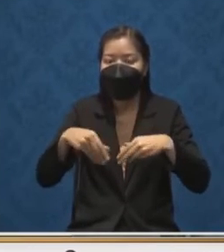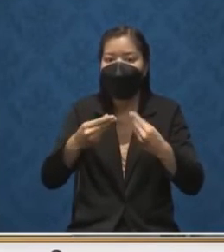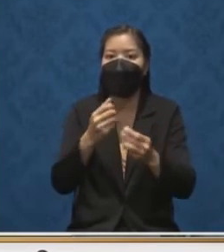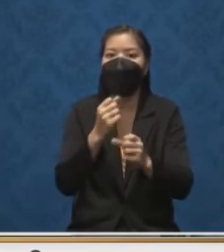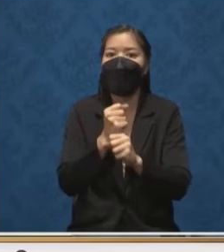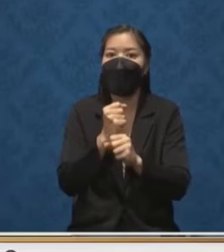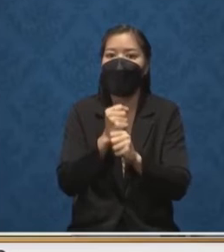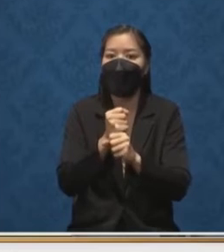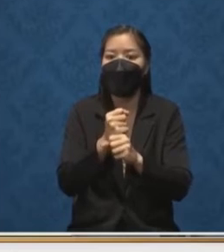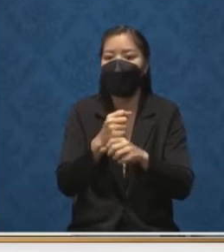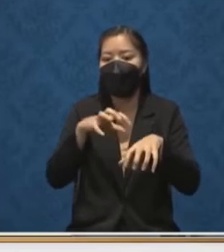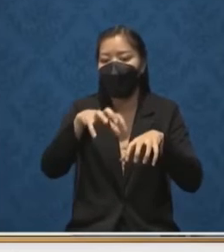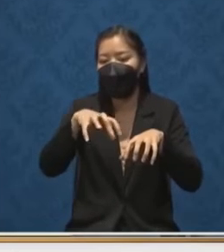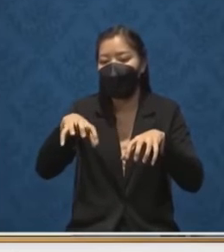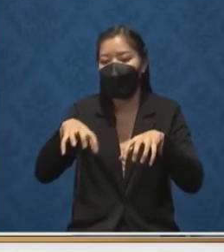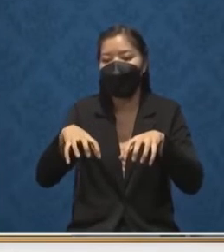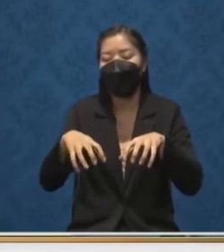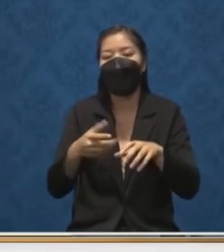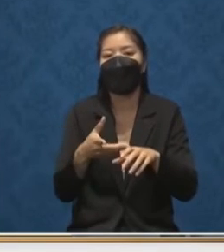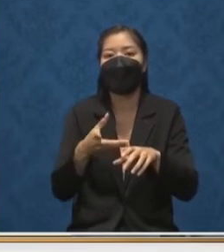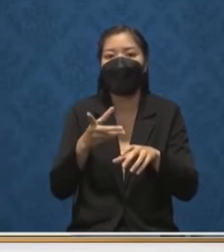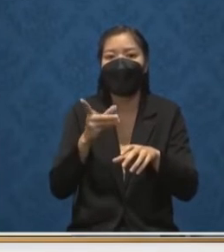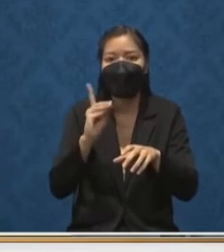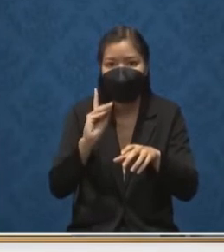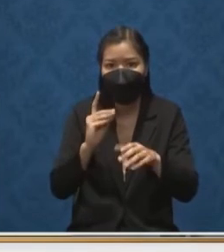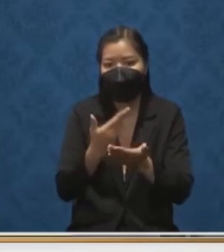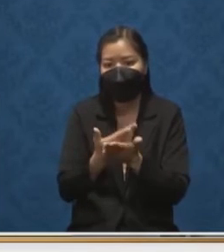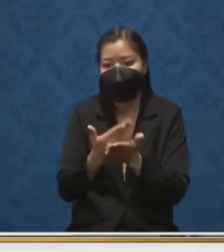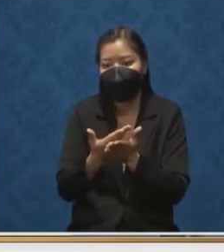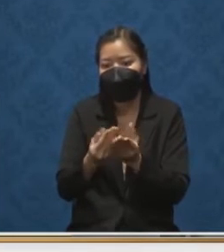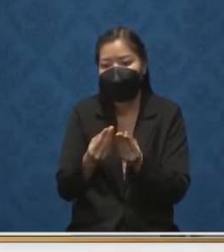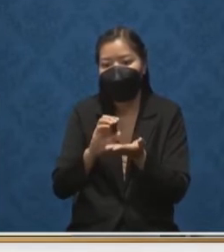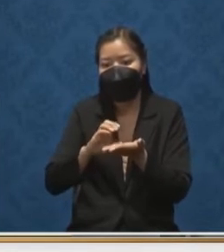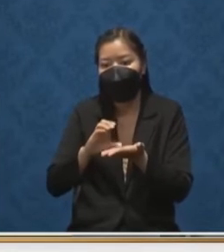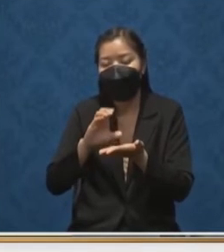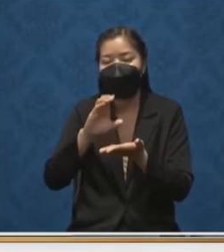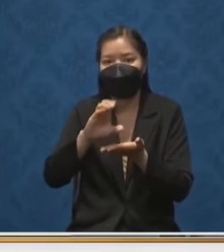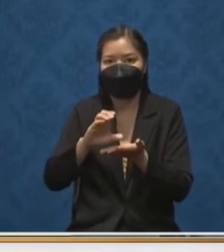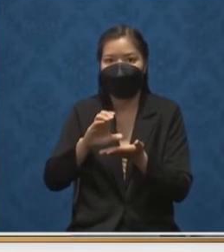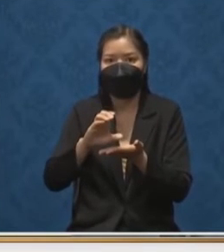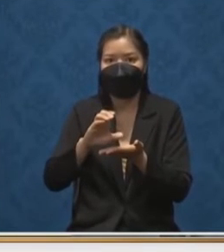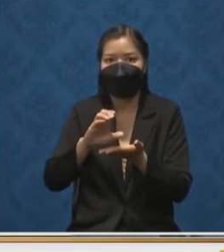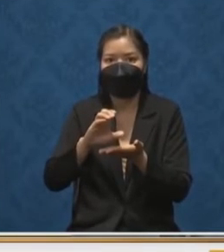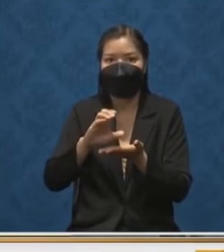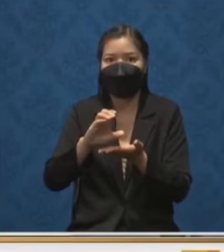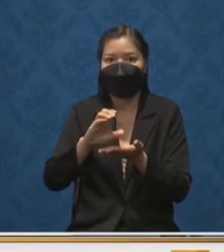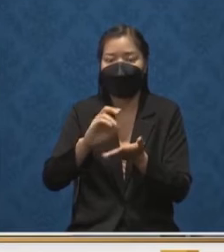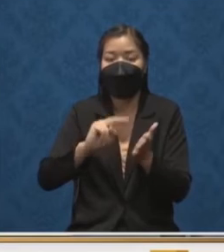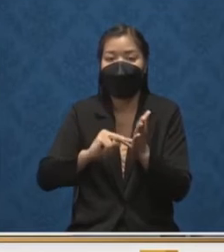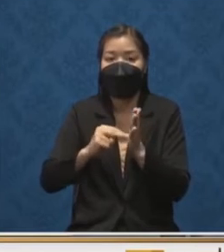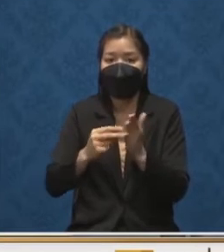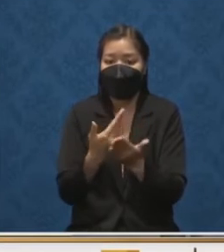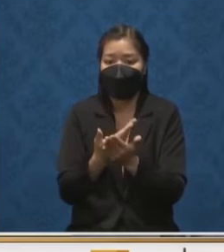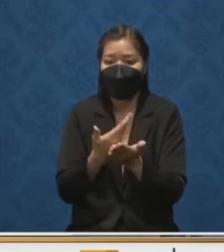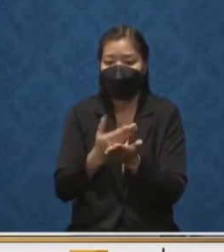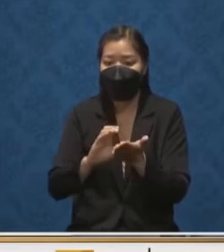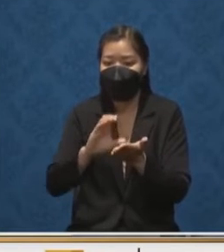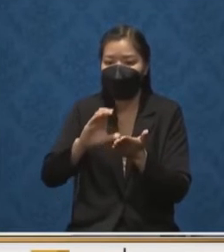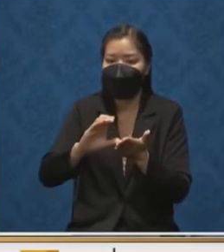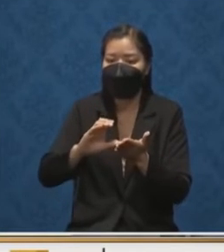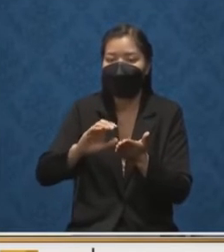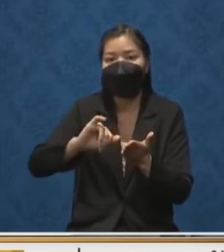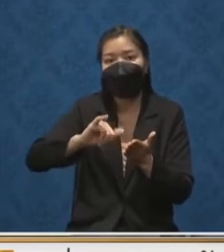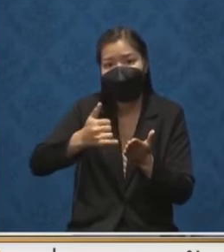างวดงานไหนช้าเนี่ยก็เท่ากับเป็นการทำให้เขาเนี่ยไม่ต้องไปเร่งรัดการทำงานของงานก่อสร้างที่อา